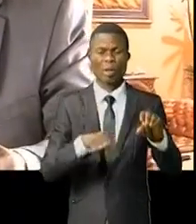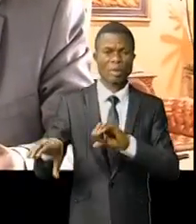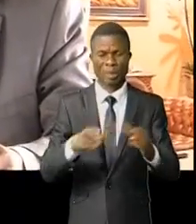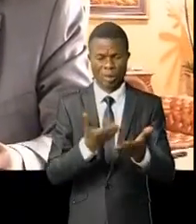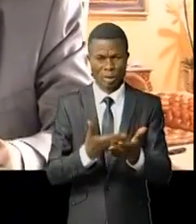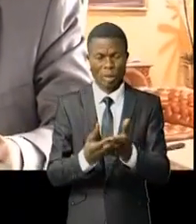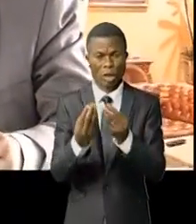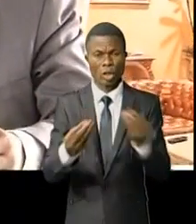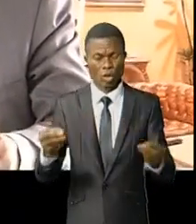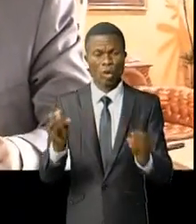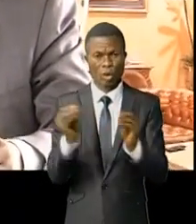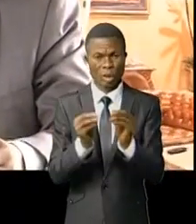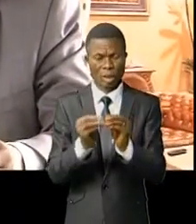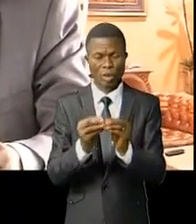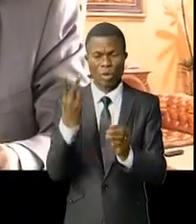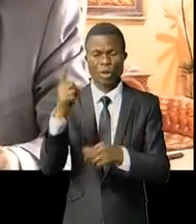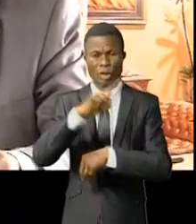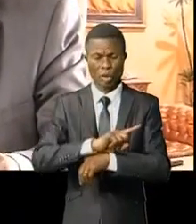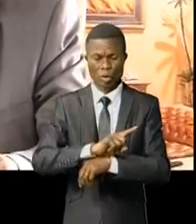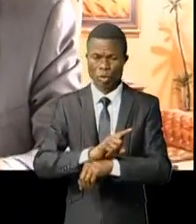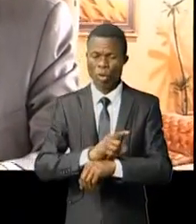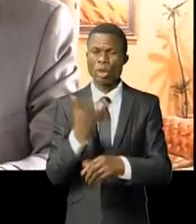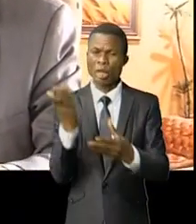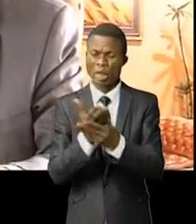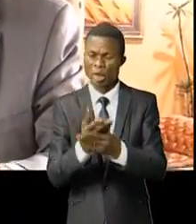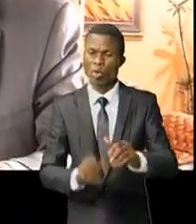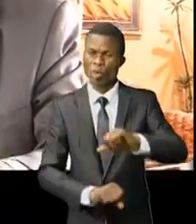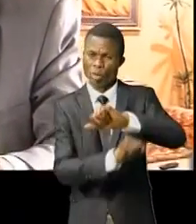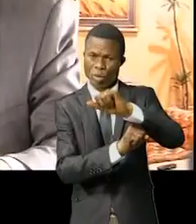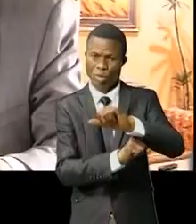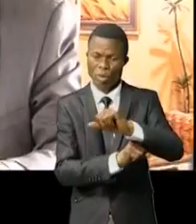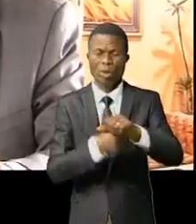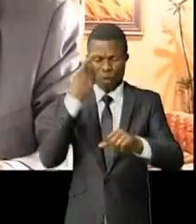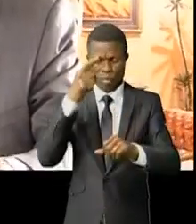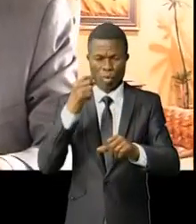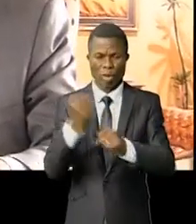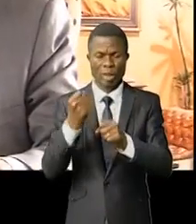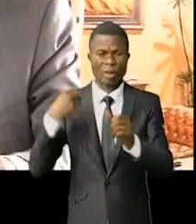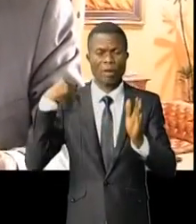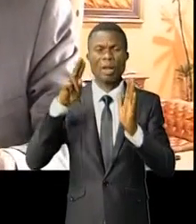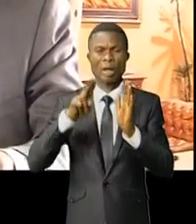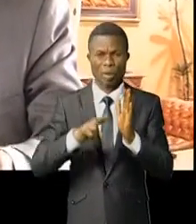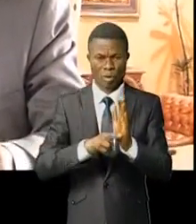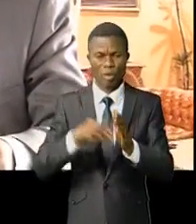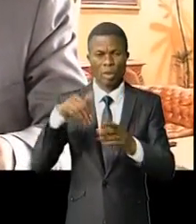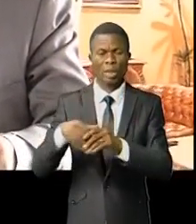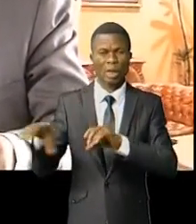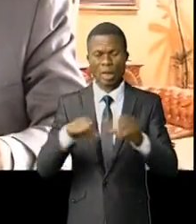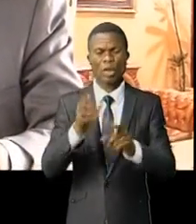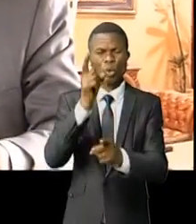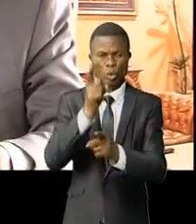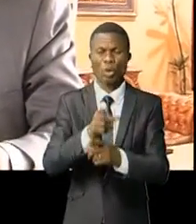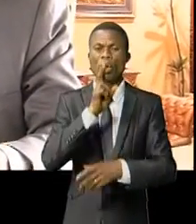résolutions de ces travaux serviront de support pour une mise en œuvre du programme du gouvernement à travers des actions